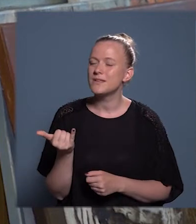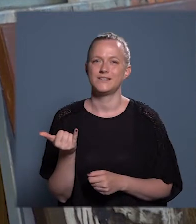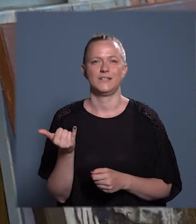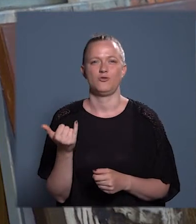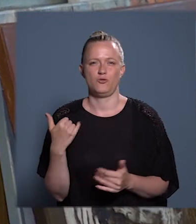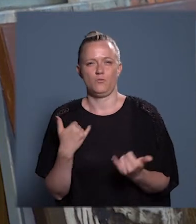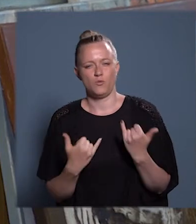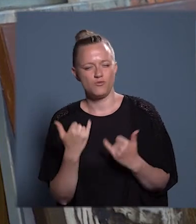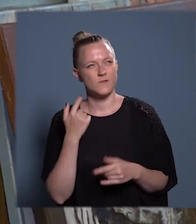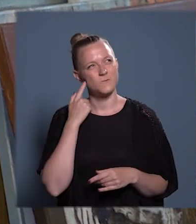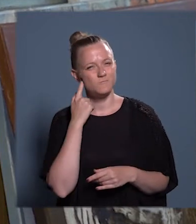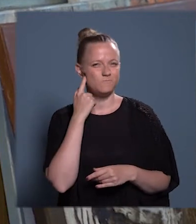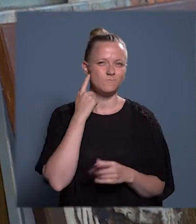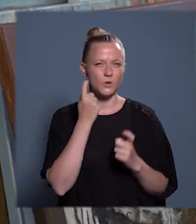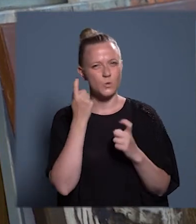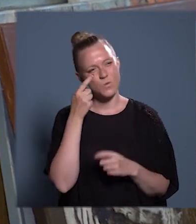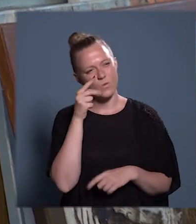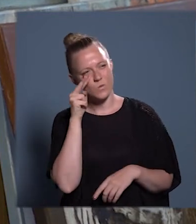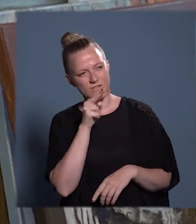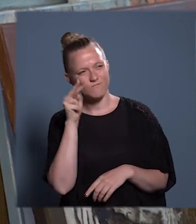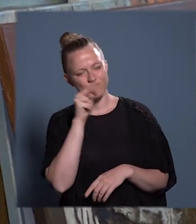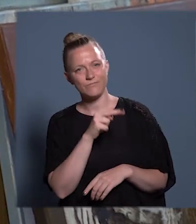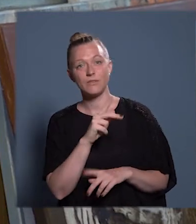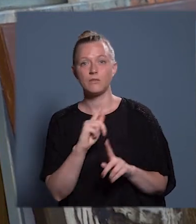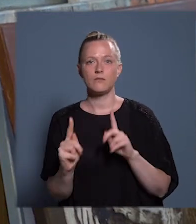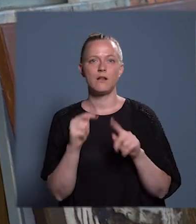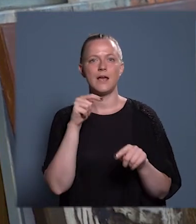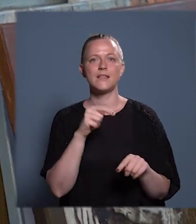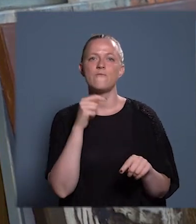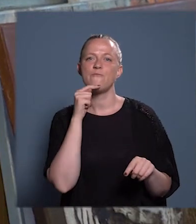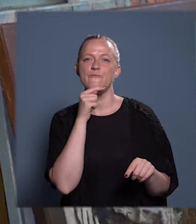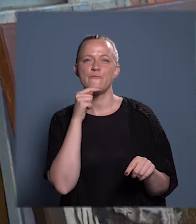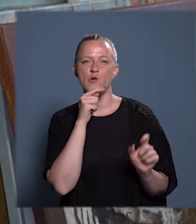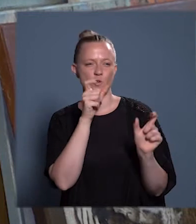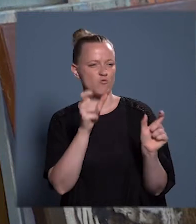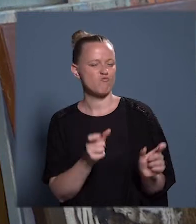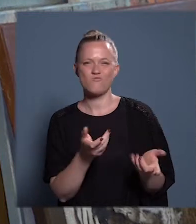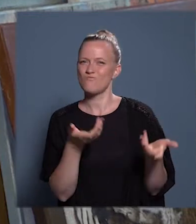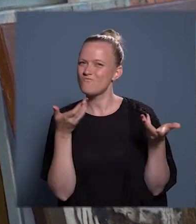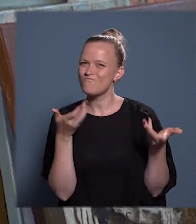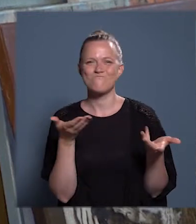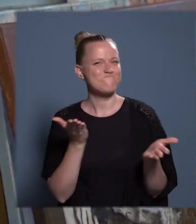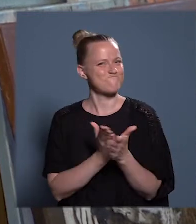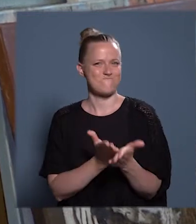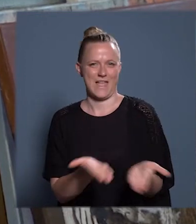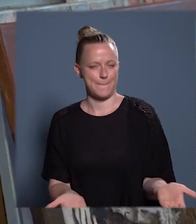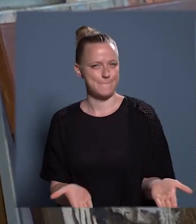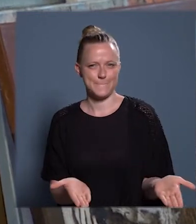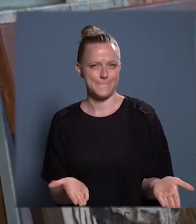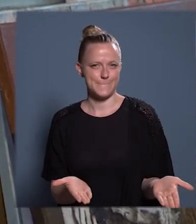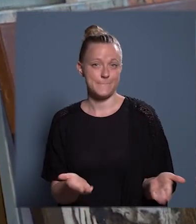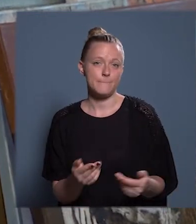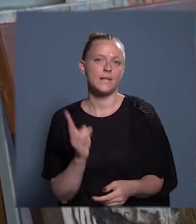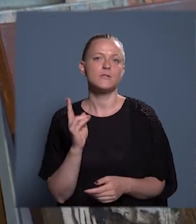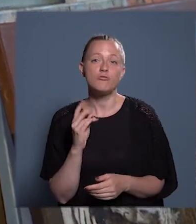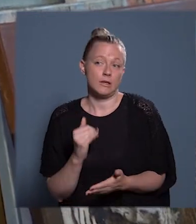azon gondolkoztam, hogy talán ez a vörös mégsem annyira jó hozzá. És lehet, hogy